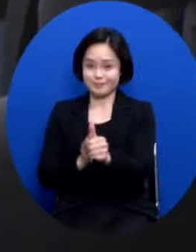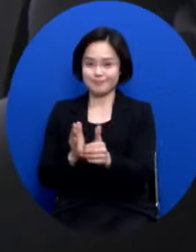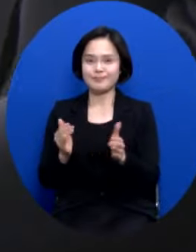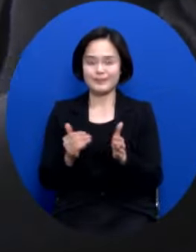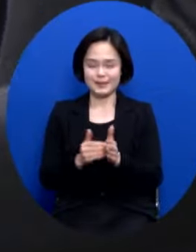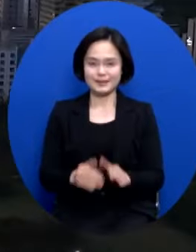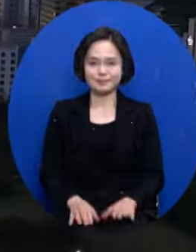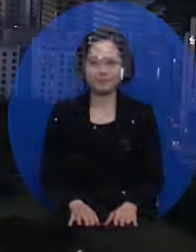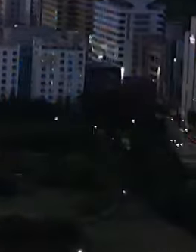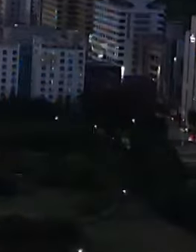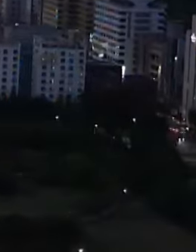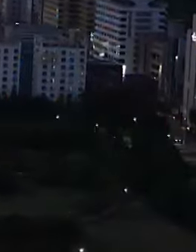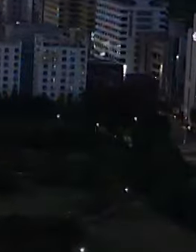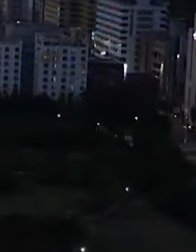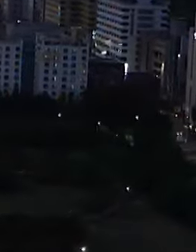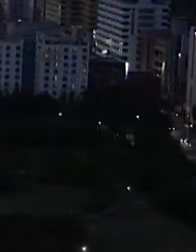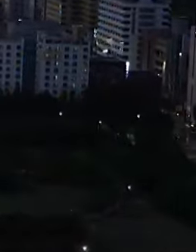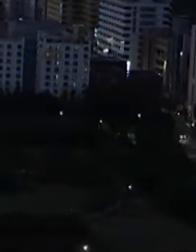결의했습니다.